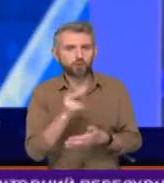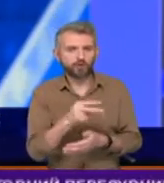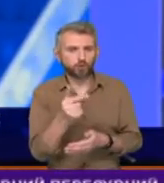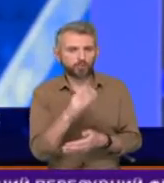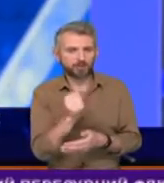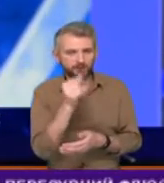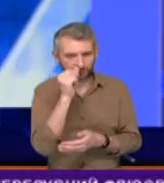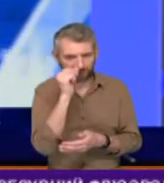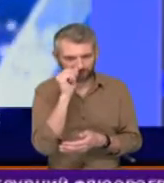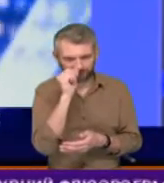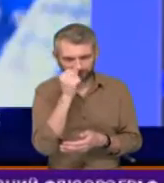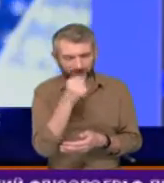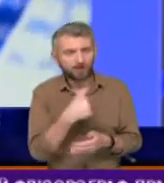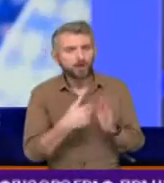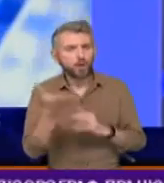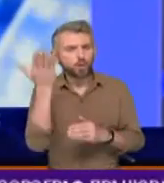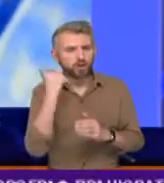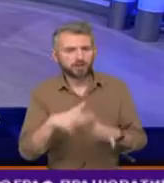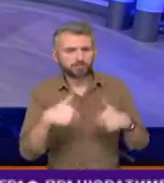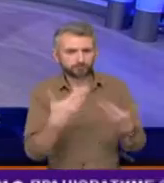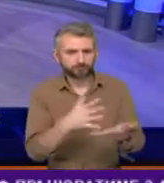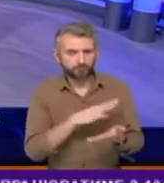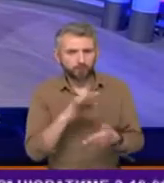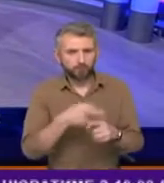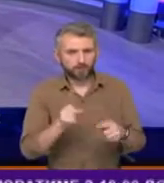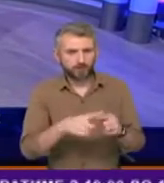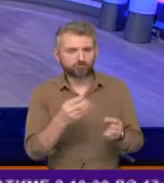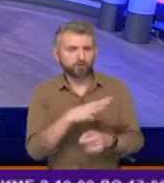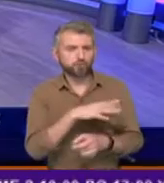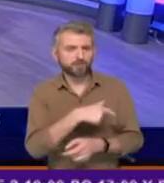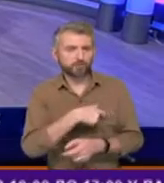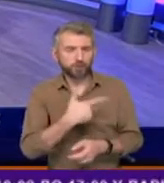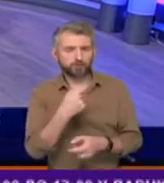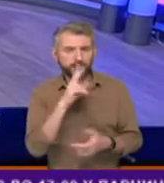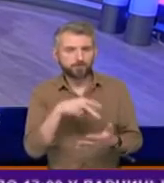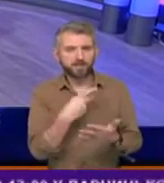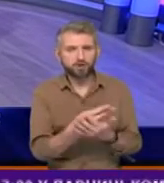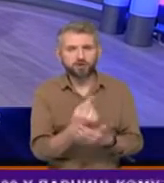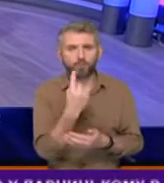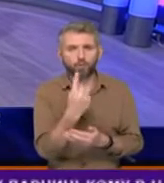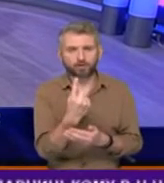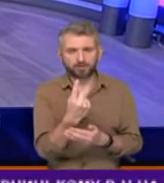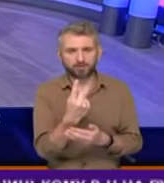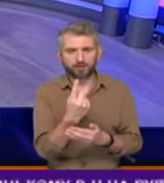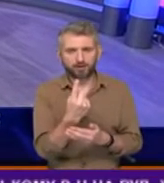громадянства. Тому що ми тут не самі. Я колись вносив пропозицію з цього приводу, ще будучи депутатом, де передбачав один важіль, одну противагу,